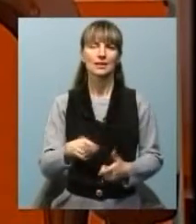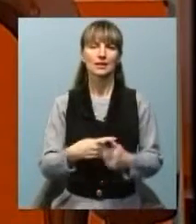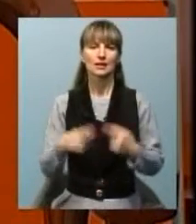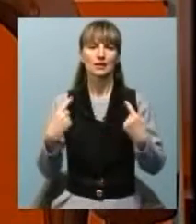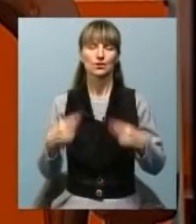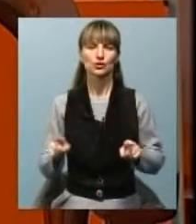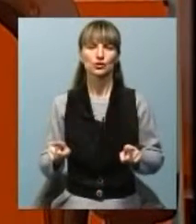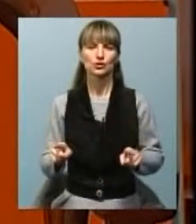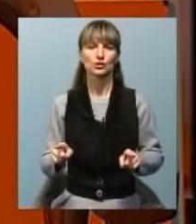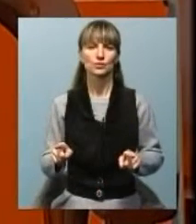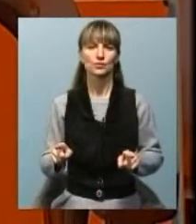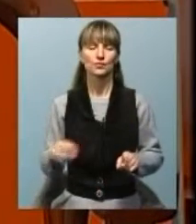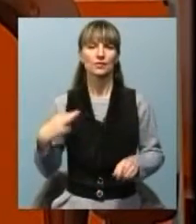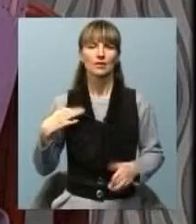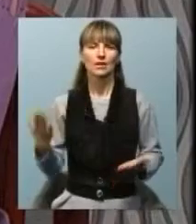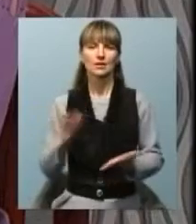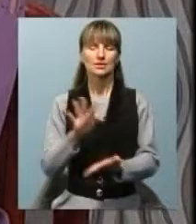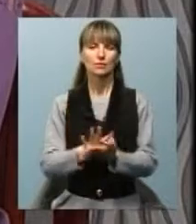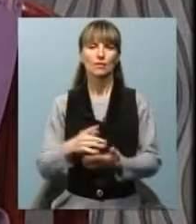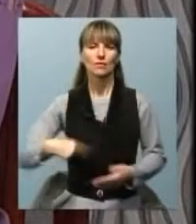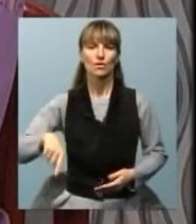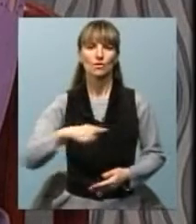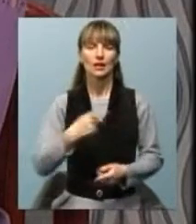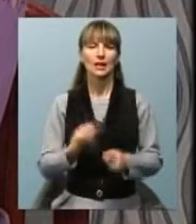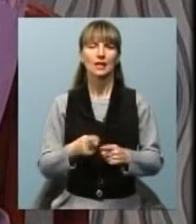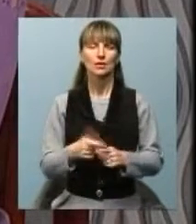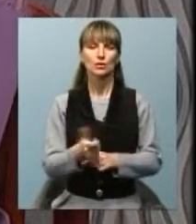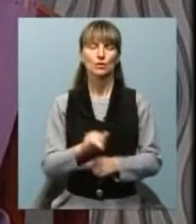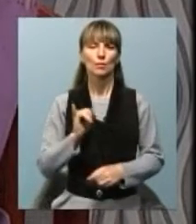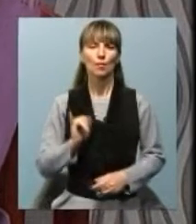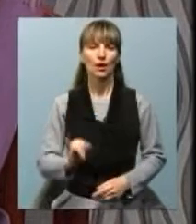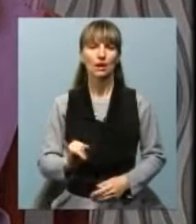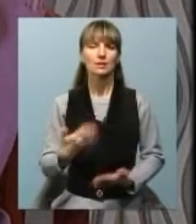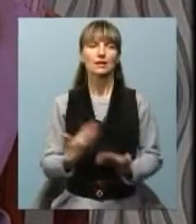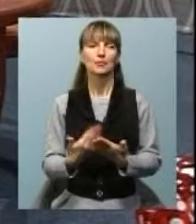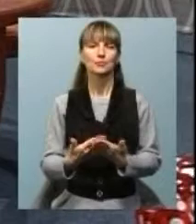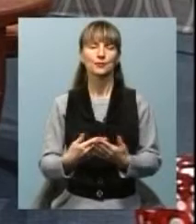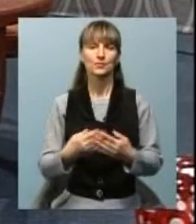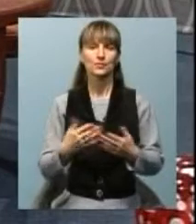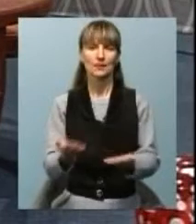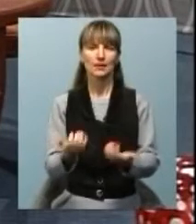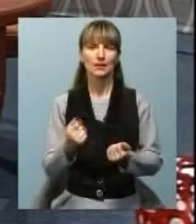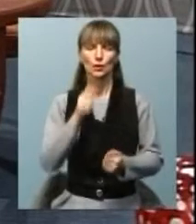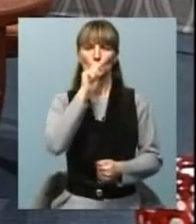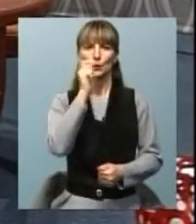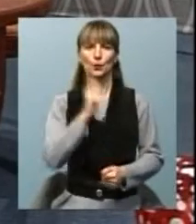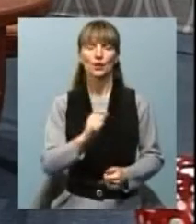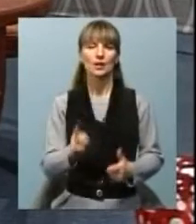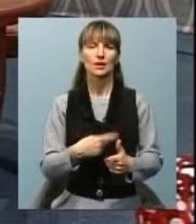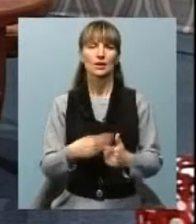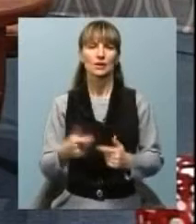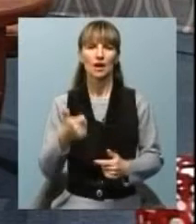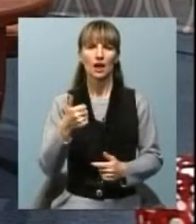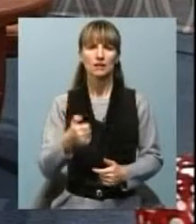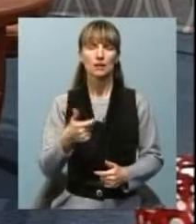іншим тими речами, які забруднюють довкілля, бо це дуже таки погано. Наприклад, візьмемо ті ж самі парфуми або якісь